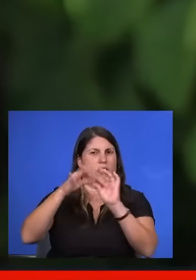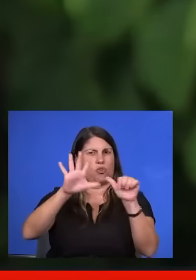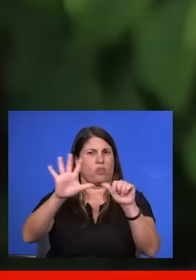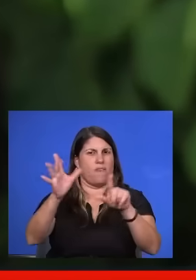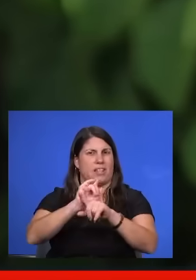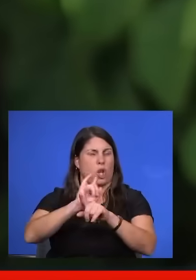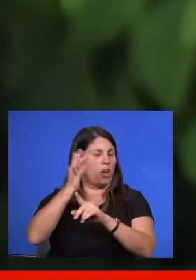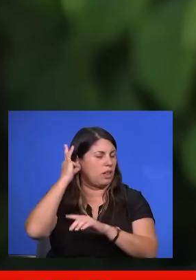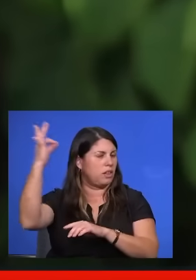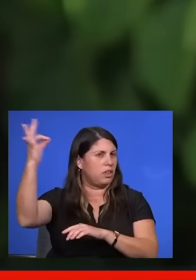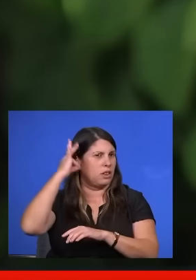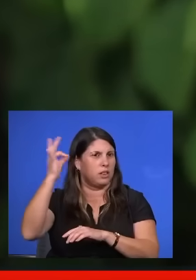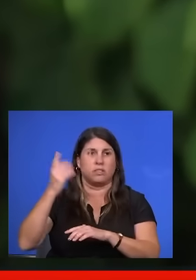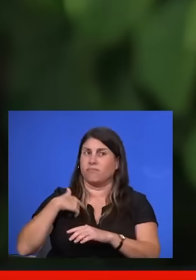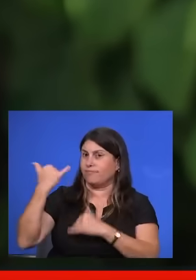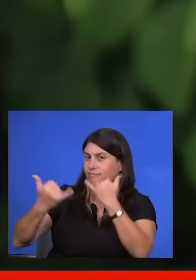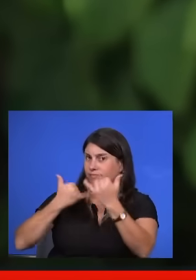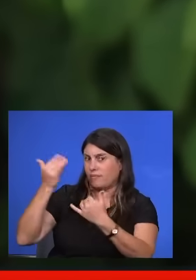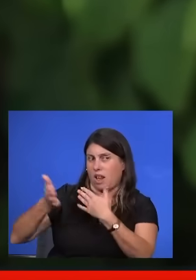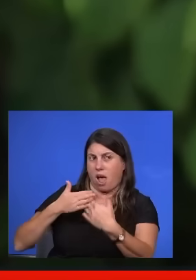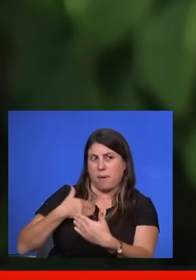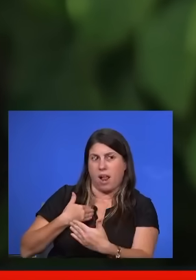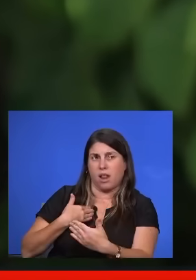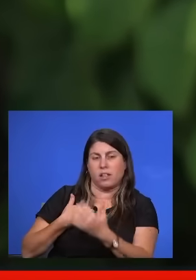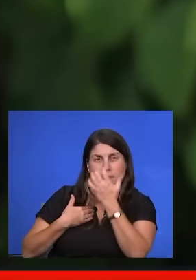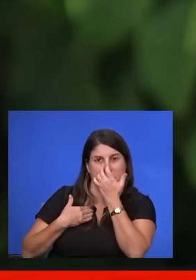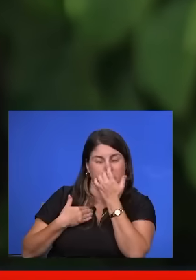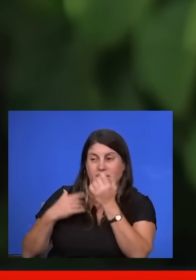קשרתי לבעלי, הוא ענה לי מיד.